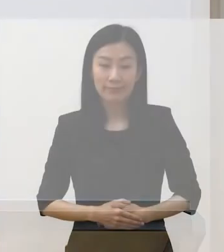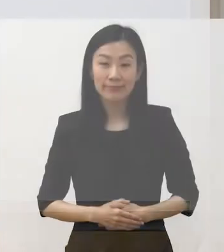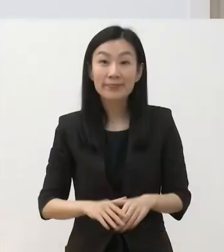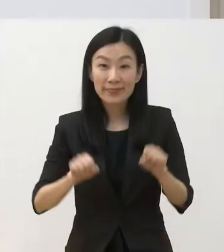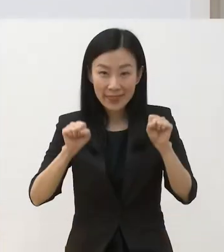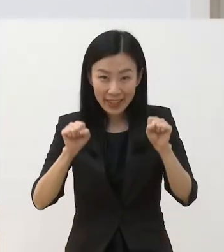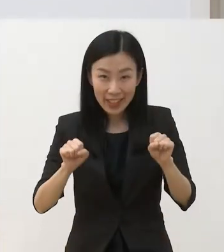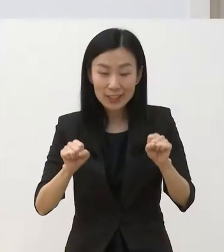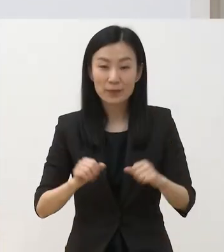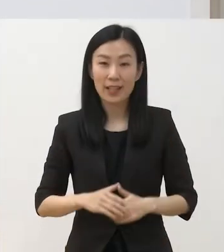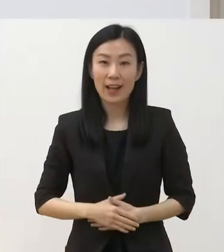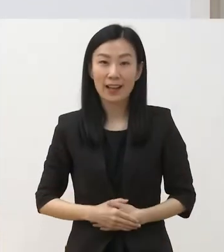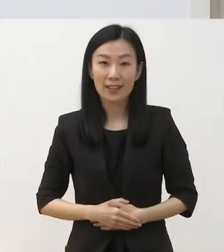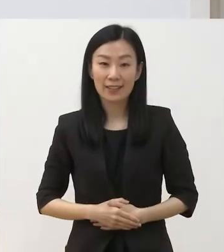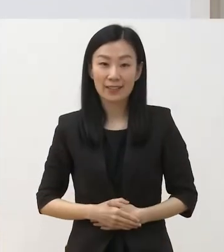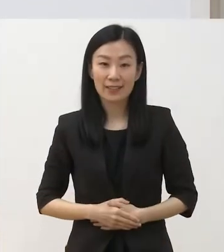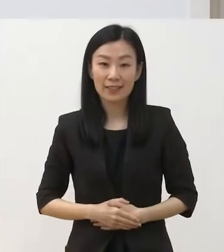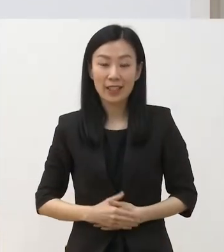네, 안녕하십니까.